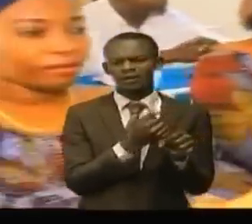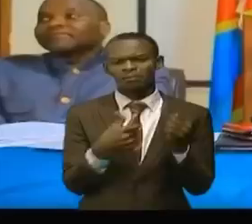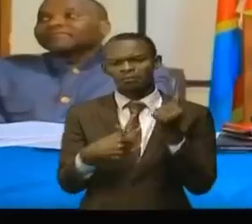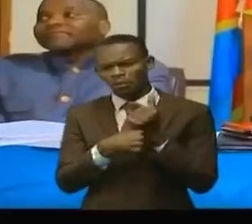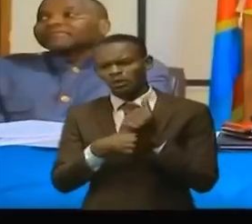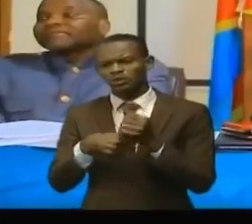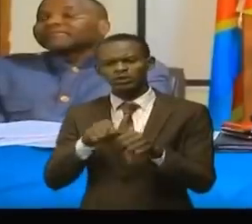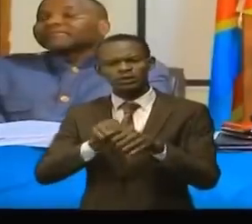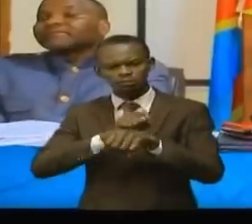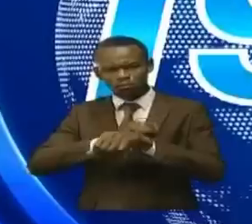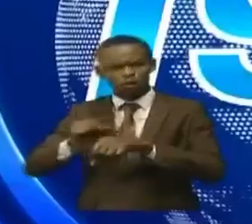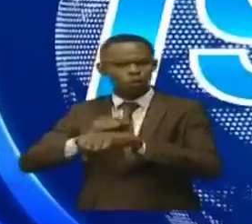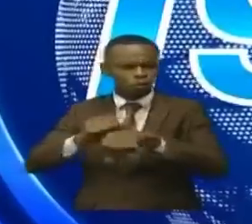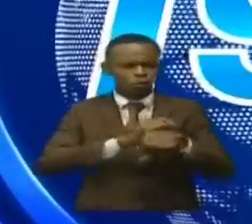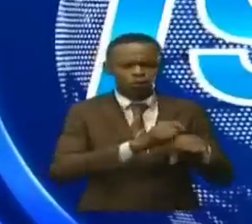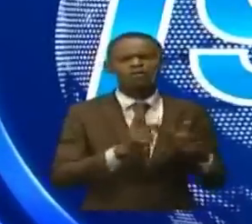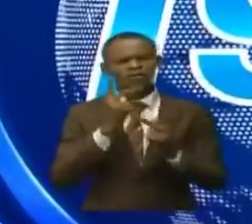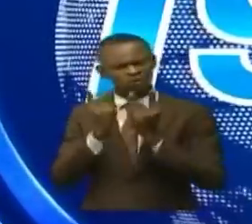services d'assiette.